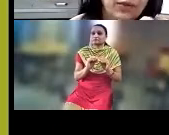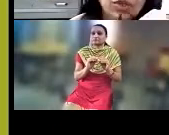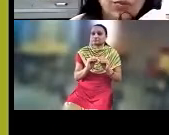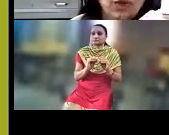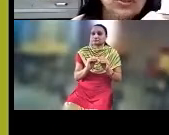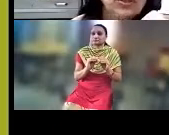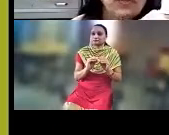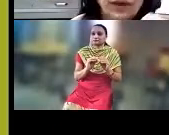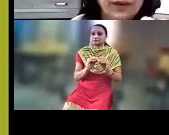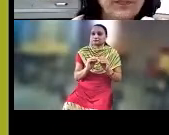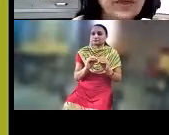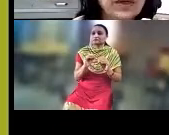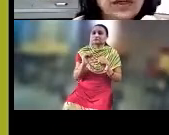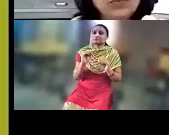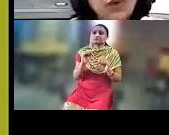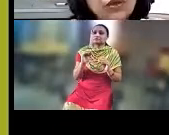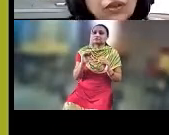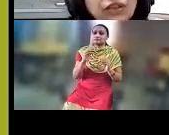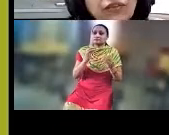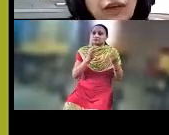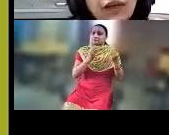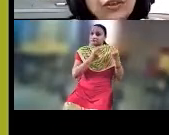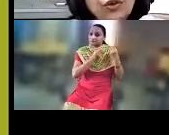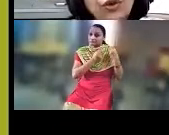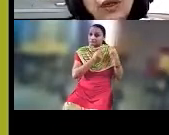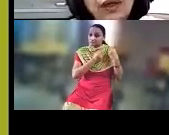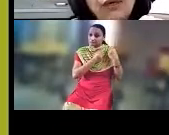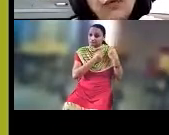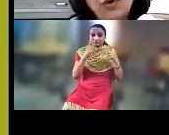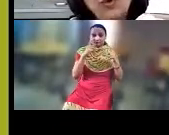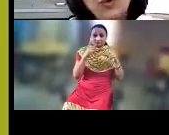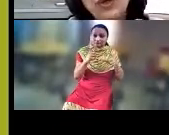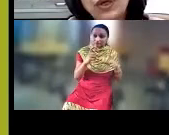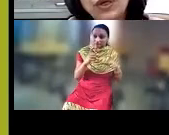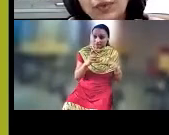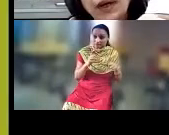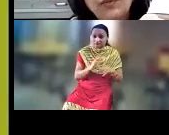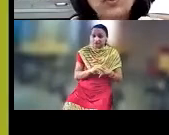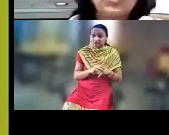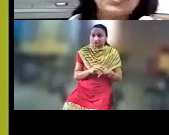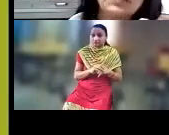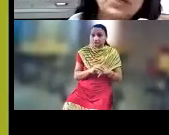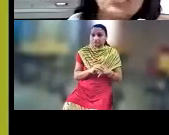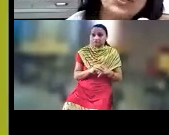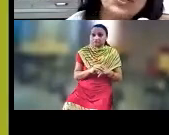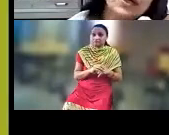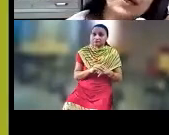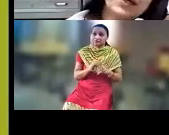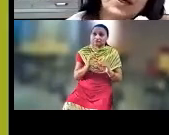कम टू रिस्पॉन्सिव केयर। रिस्पॉन्सिव केयर जो होती है वो इस बारे में होती है कि